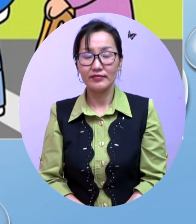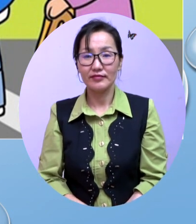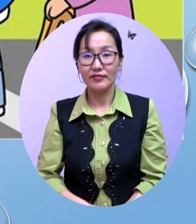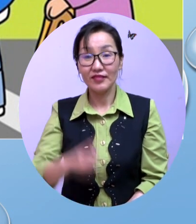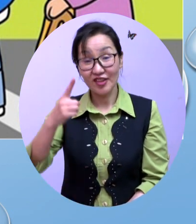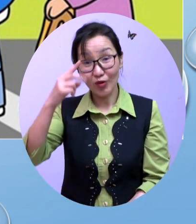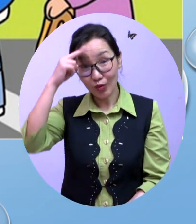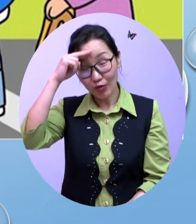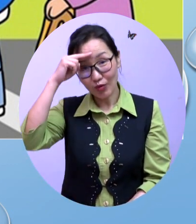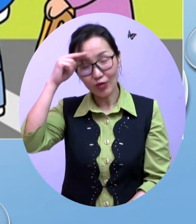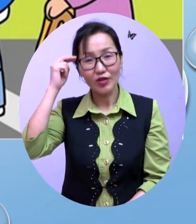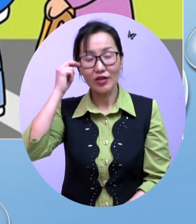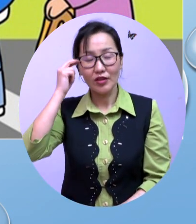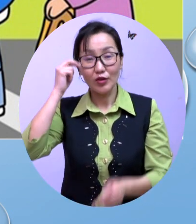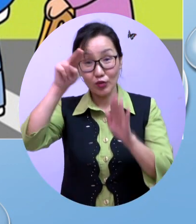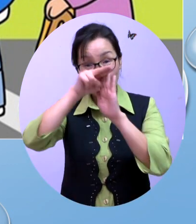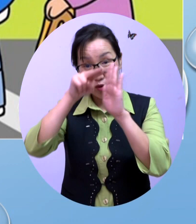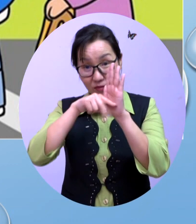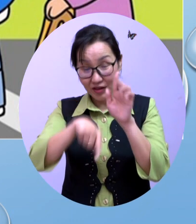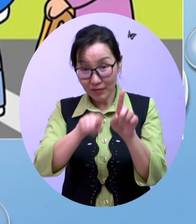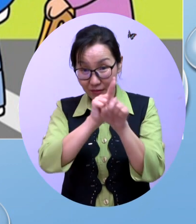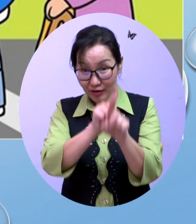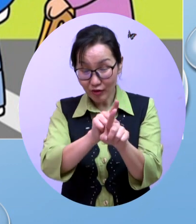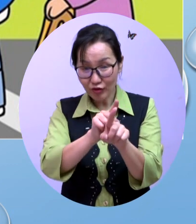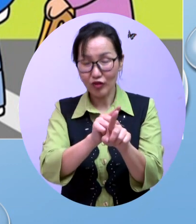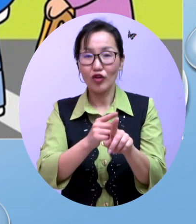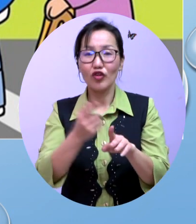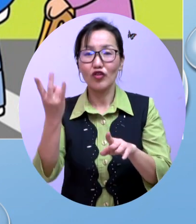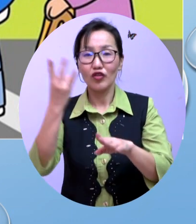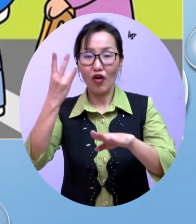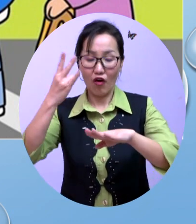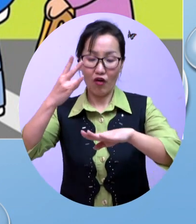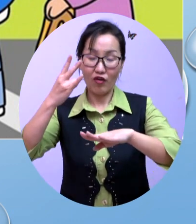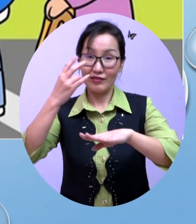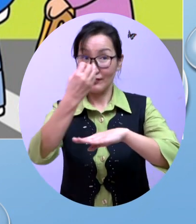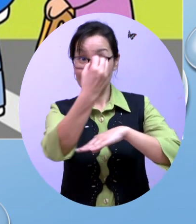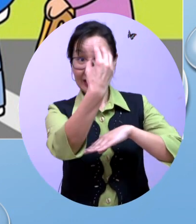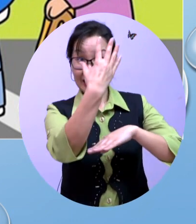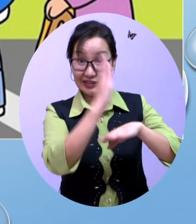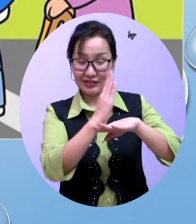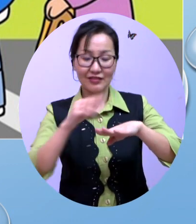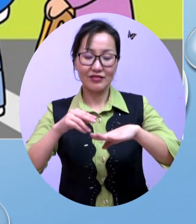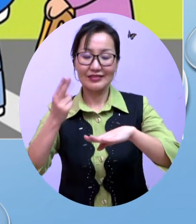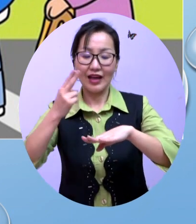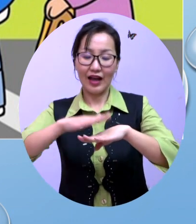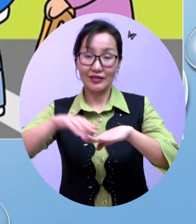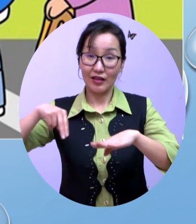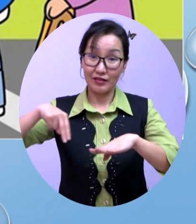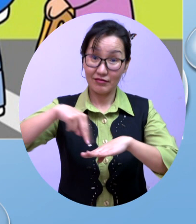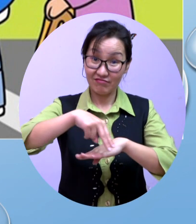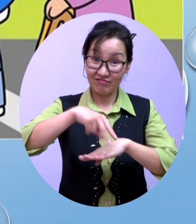За, нэгэн хүү дүрмээ бийлүүлж ногоон гэрлэр гарцаар гарч байгаа нь харагдаж байна. Мөн тэр